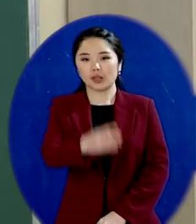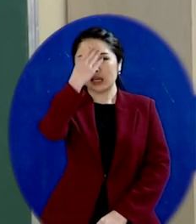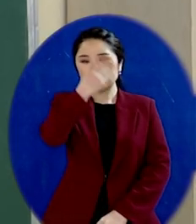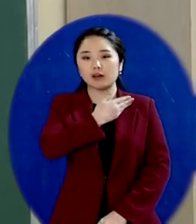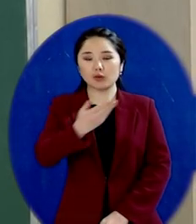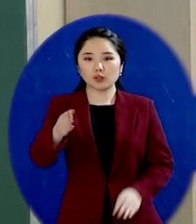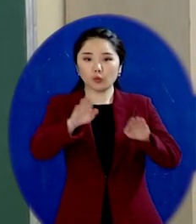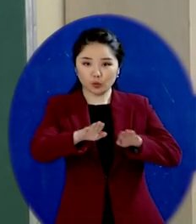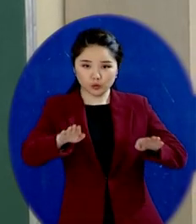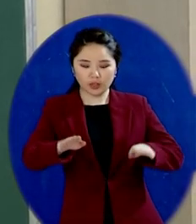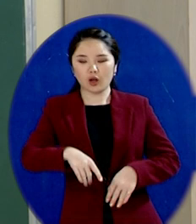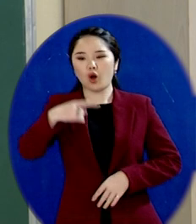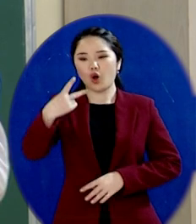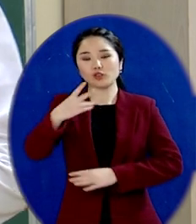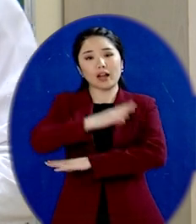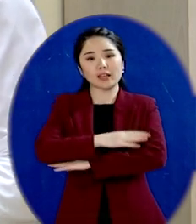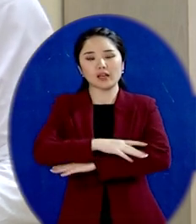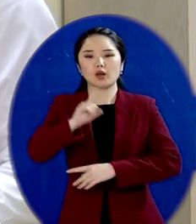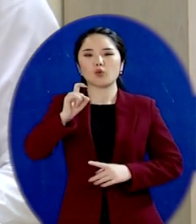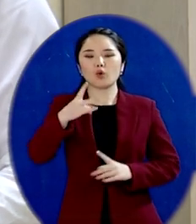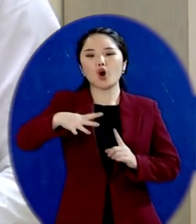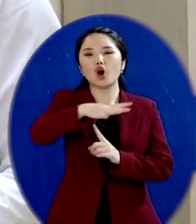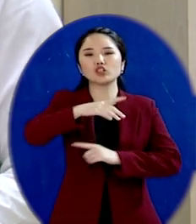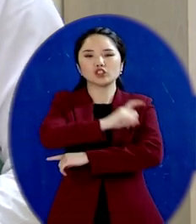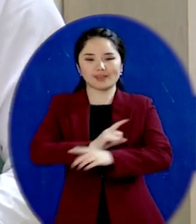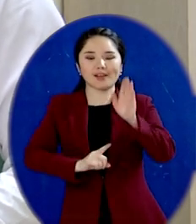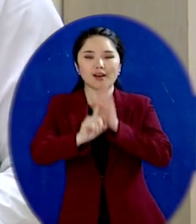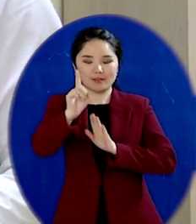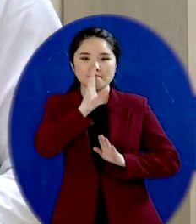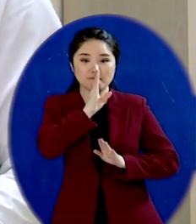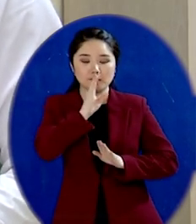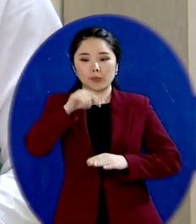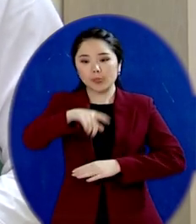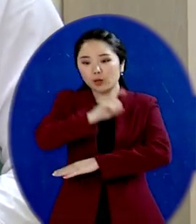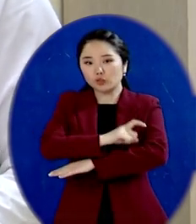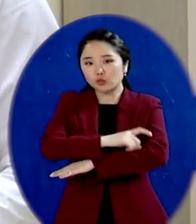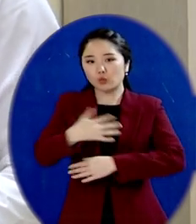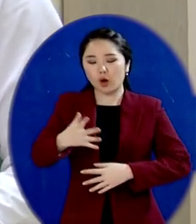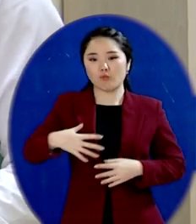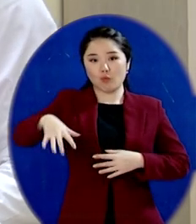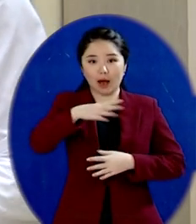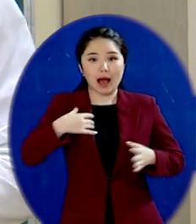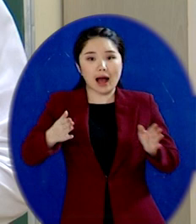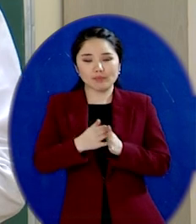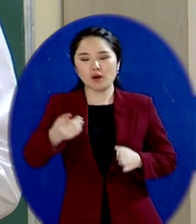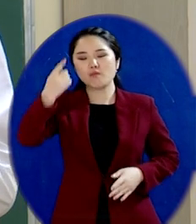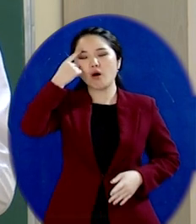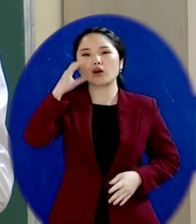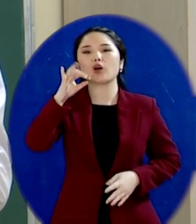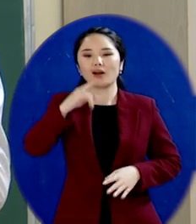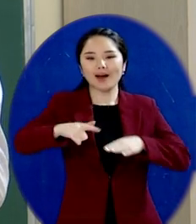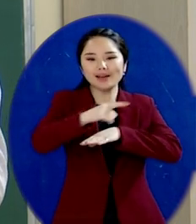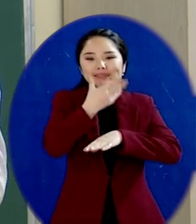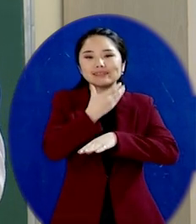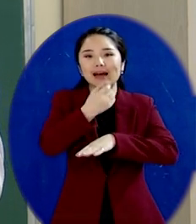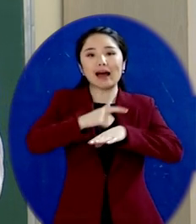Сайн байцгаана уу хүүхдүүдээ. 2 дугаар ангийн хүн орчин хичээл эхлэхэд бэлэн боллоо. Өнөөдрийн хичээлээр бүгдээрээ Монгол орны үзэсгэлэнт